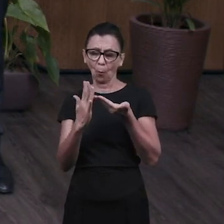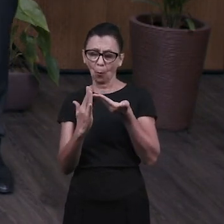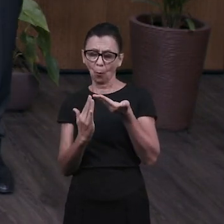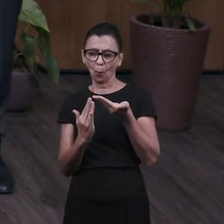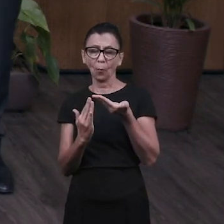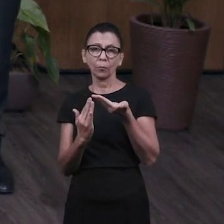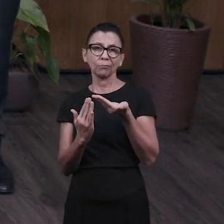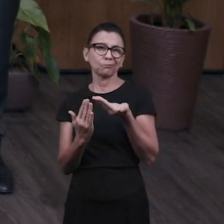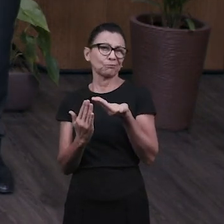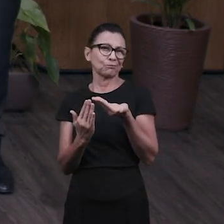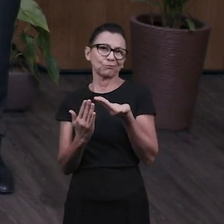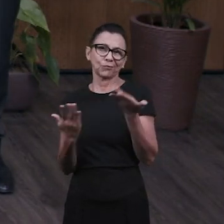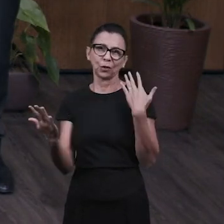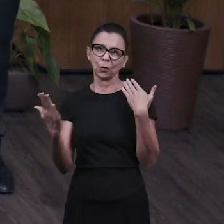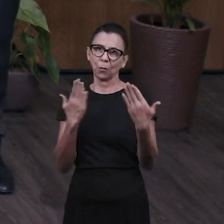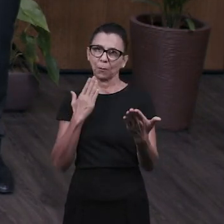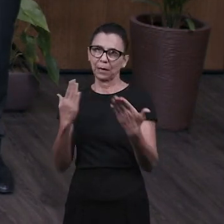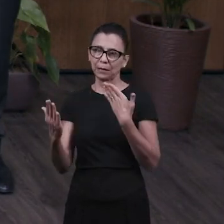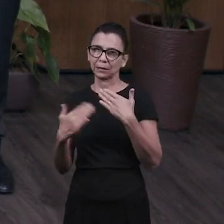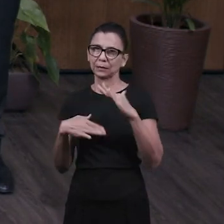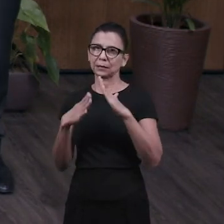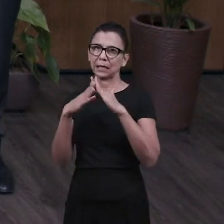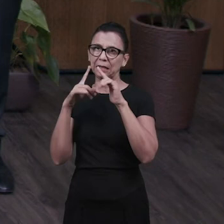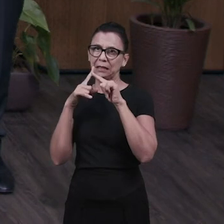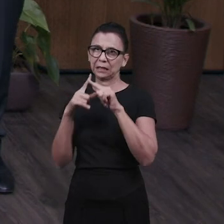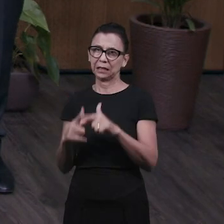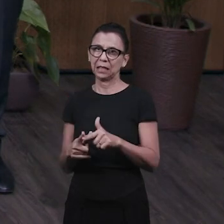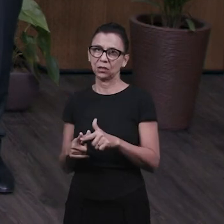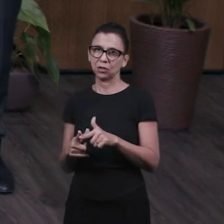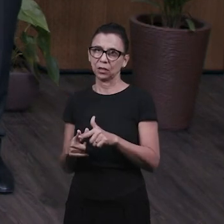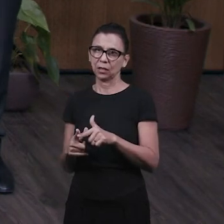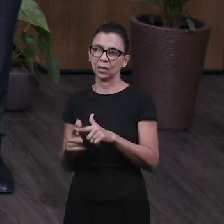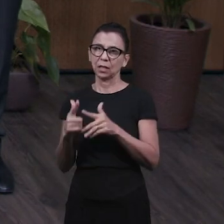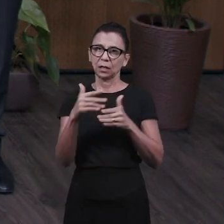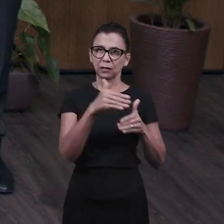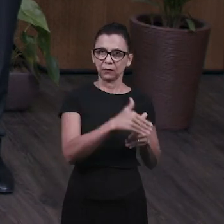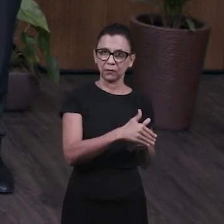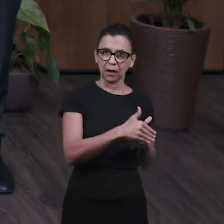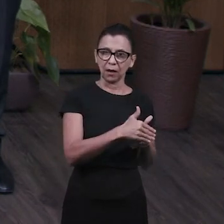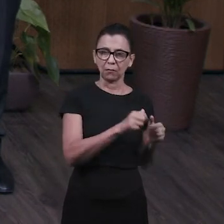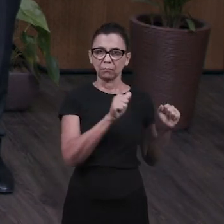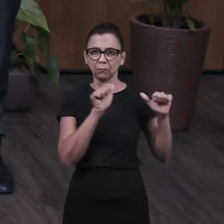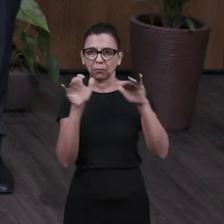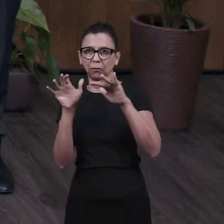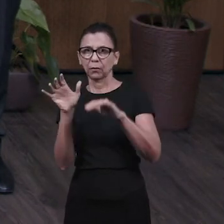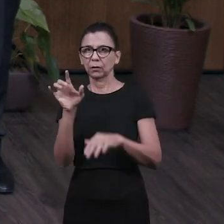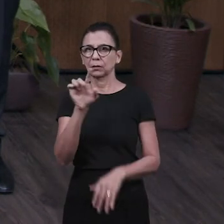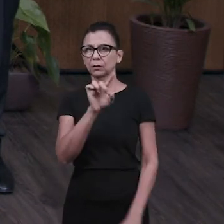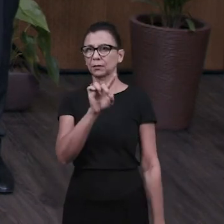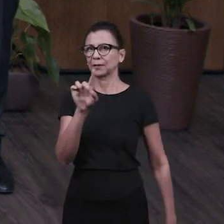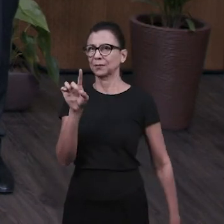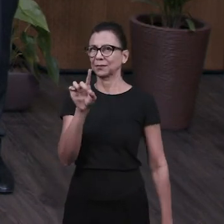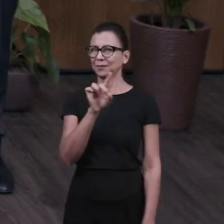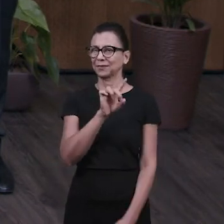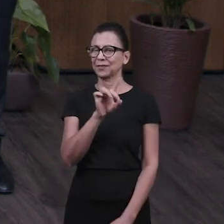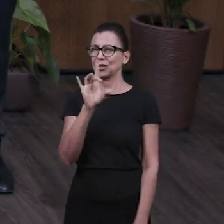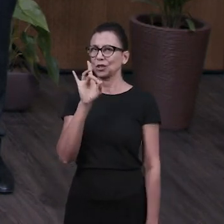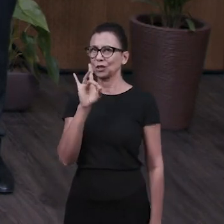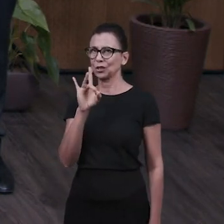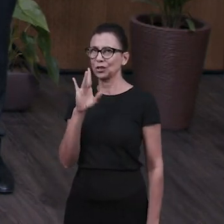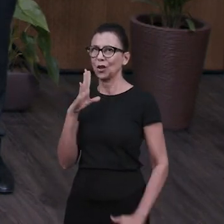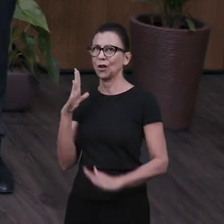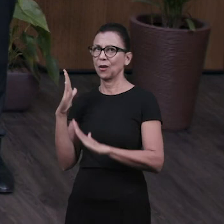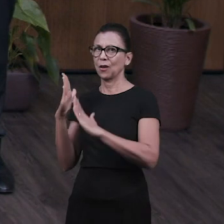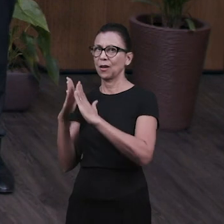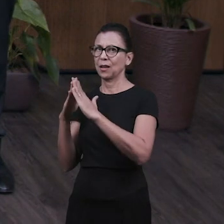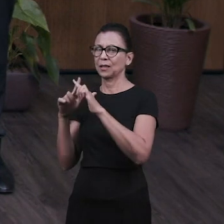Cette lampe-là, vide, ne montera pas dans les noces de l'agneau. Bientôt, les noces de l'agneau vont